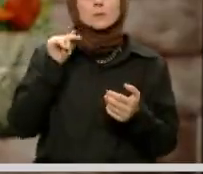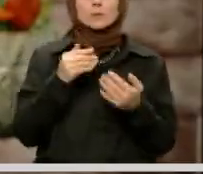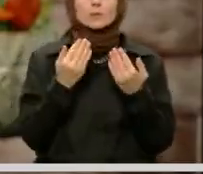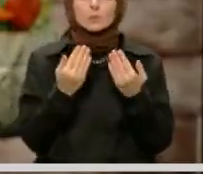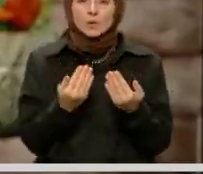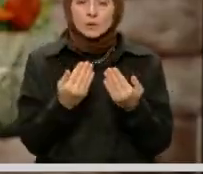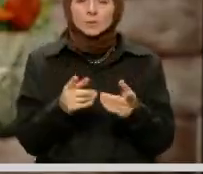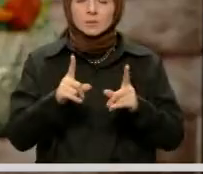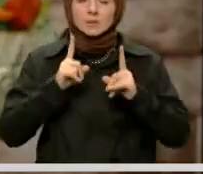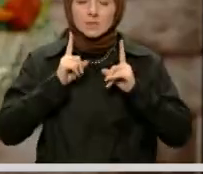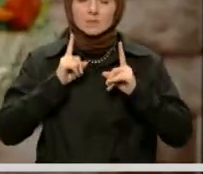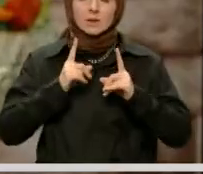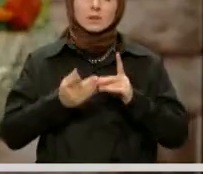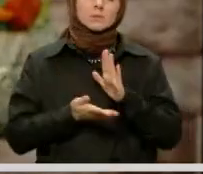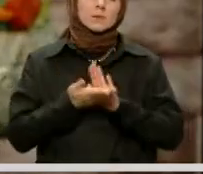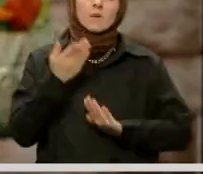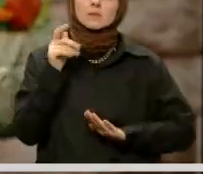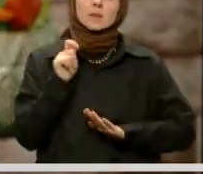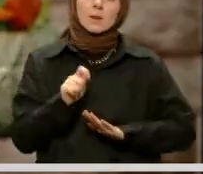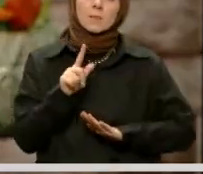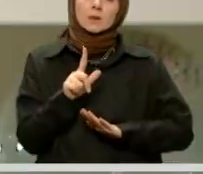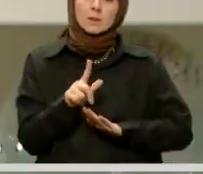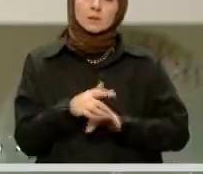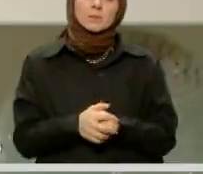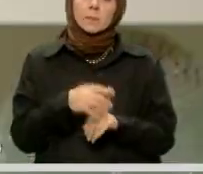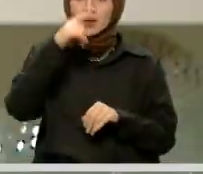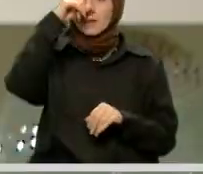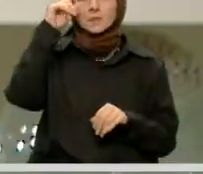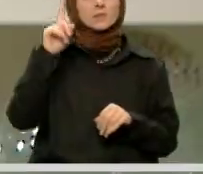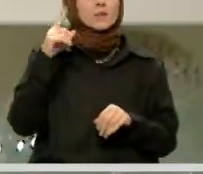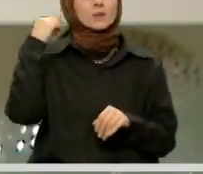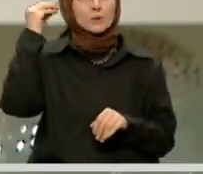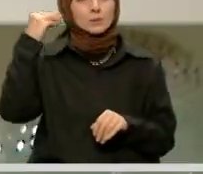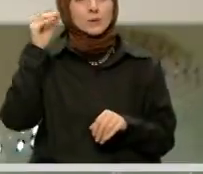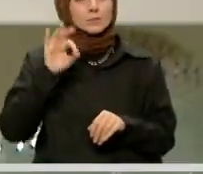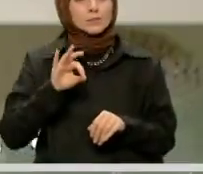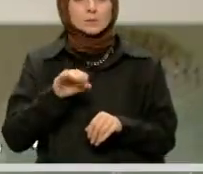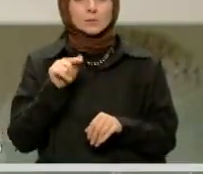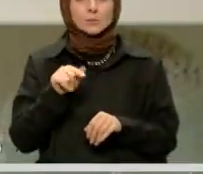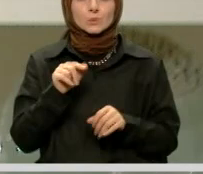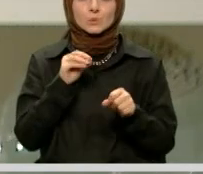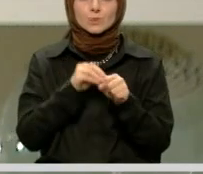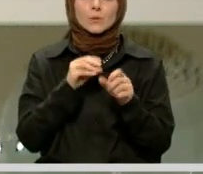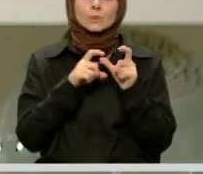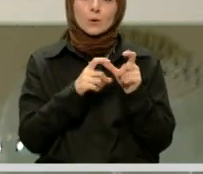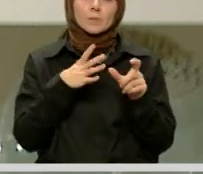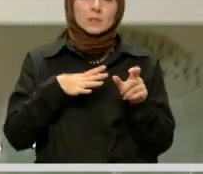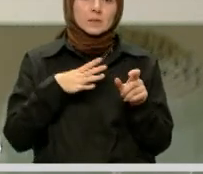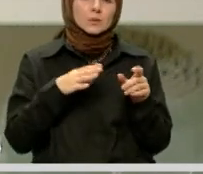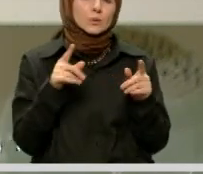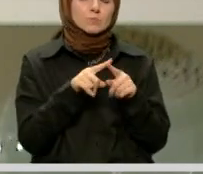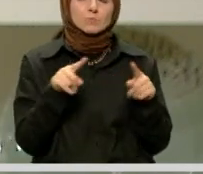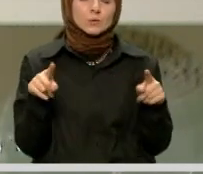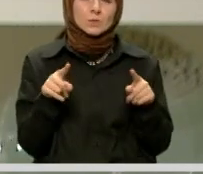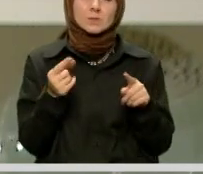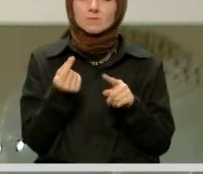ve istiğfarlarımızı her daim arttırmak, çoğaltmak gerekiyor. Peki inşallah Halil Hocam. O zaman şimdi hocam bunu son soru olarak yönelteceğim. Süremiz de böyle